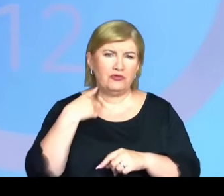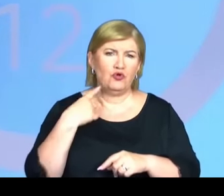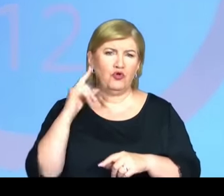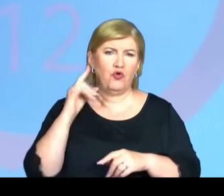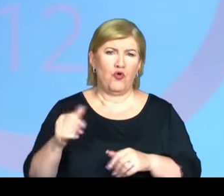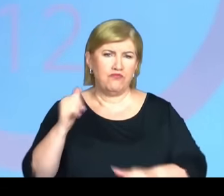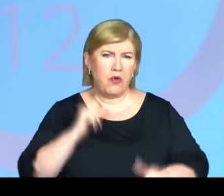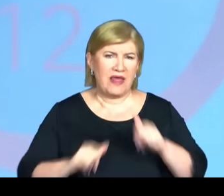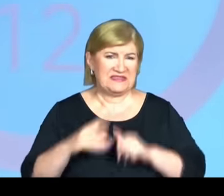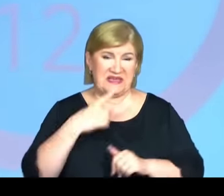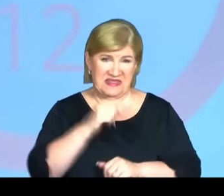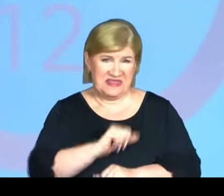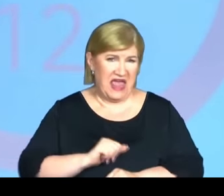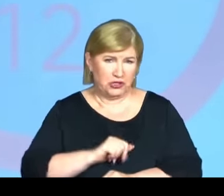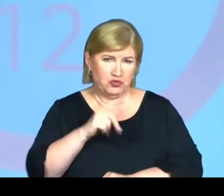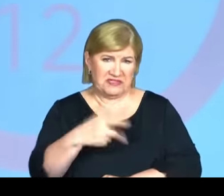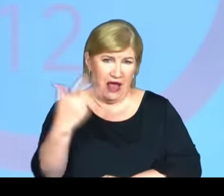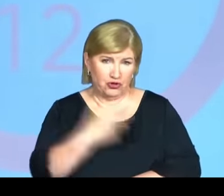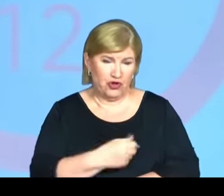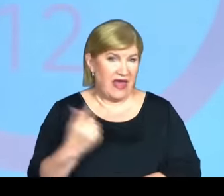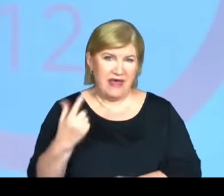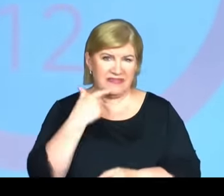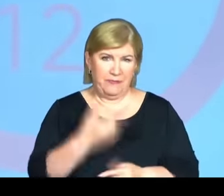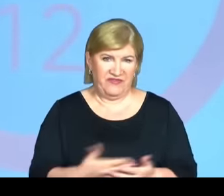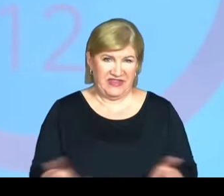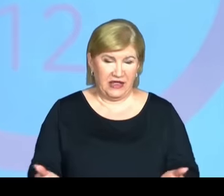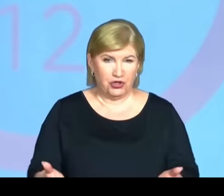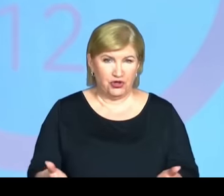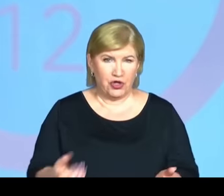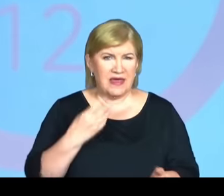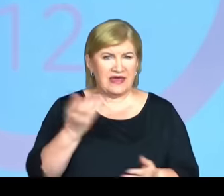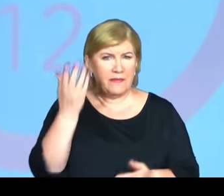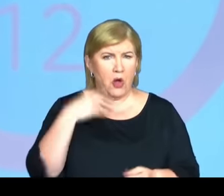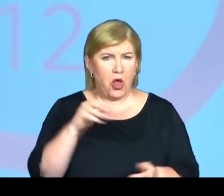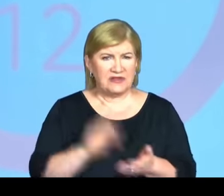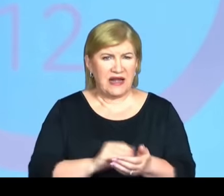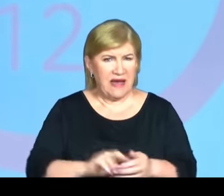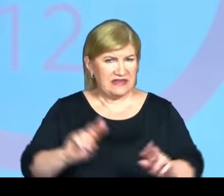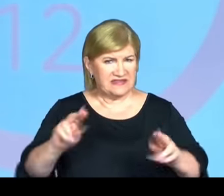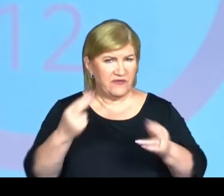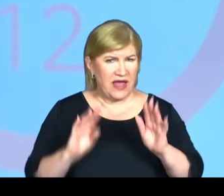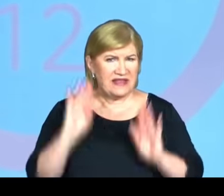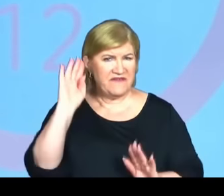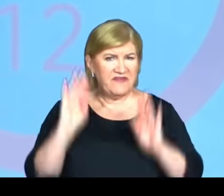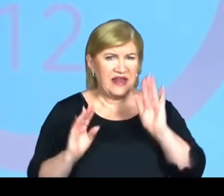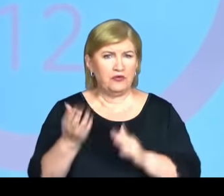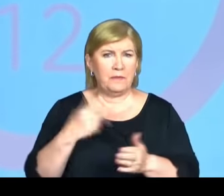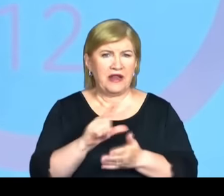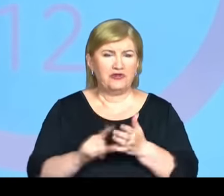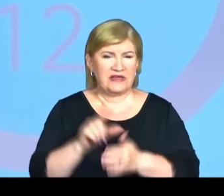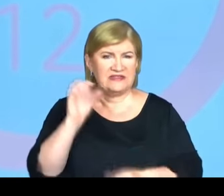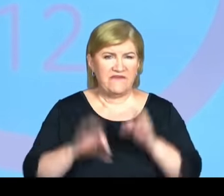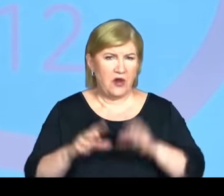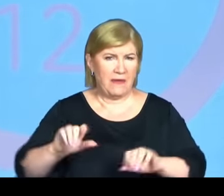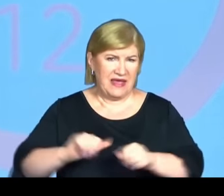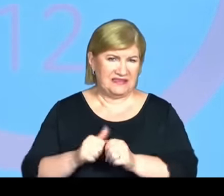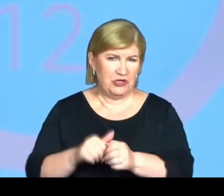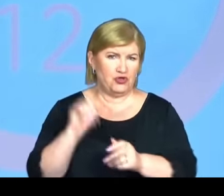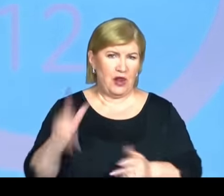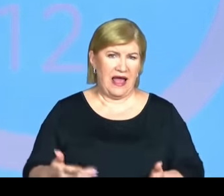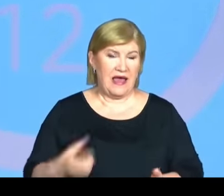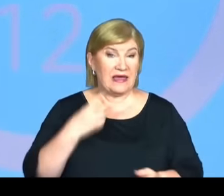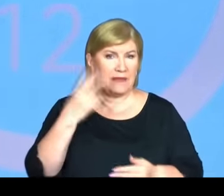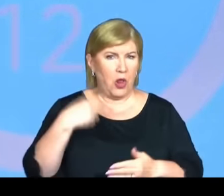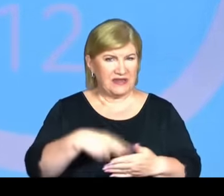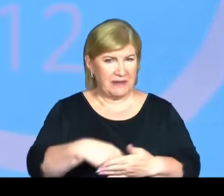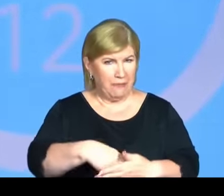nechcú nechať zaočkovať, nepovedala nič. Keď bolo treba zvolať referendum o predčasných voľbách, tak ho zmarila. Ale keď bolo treba podpísať